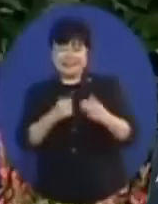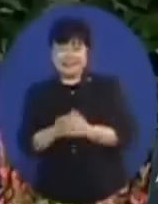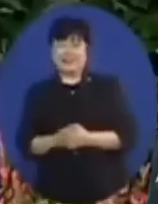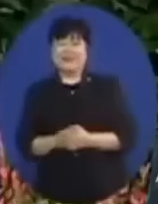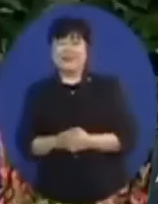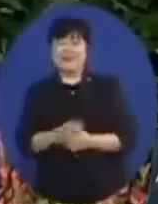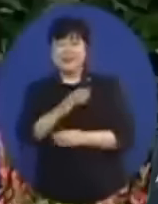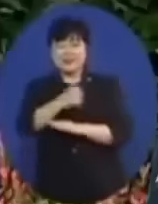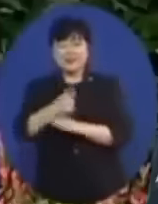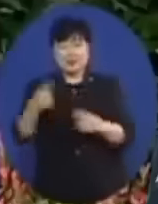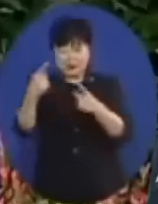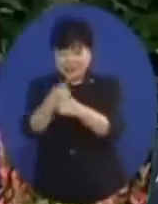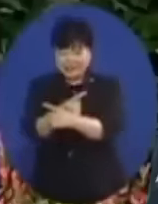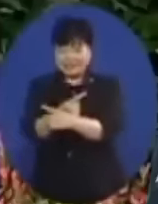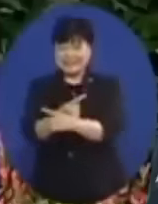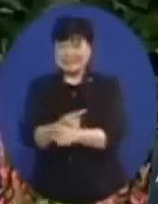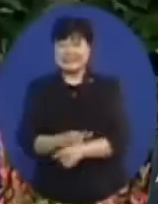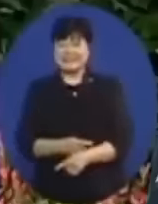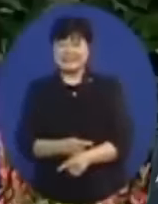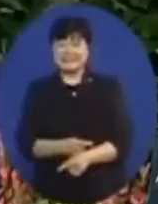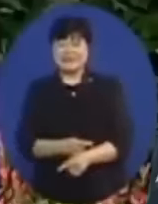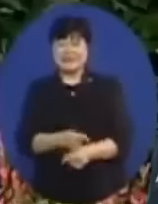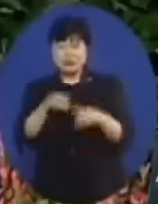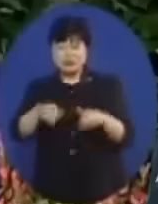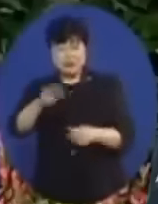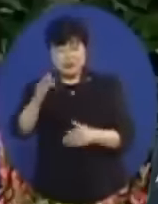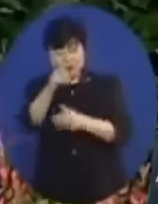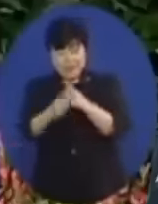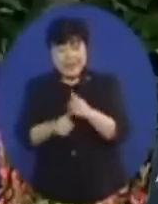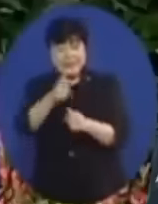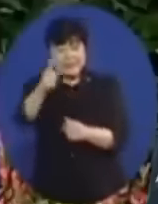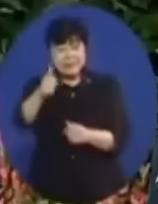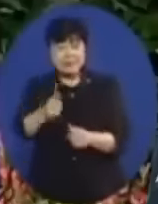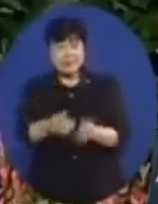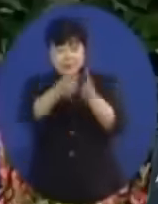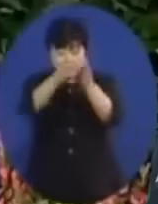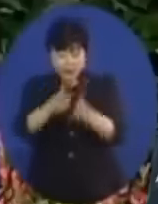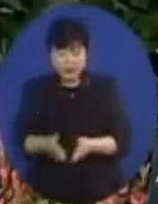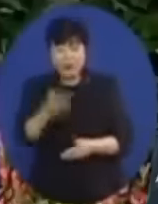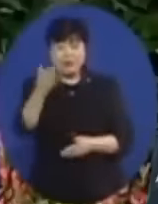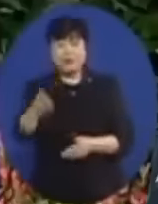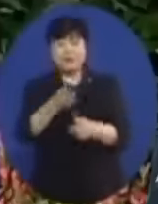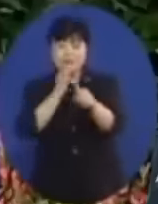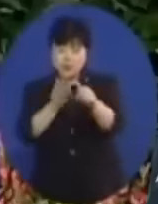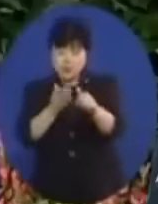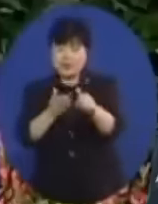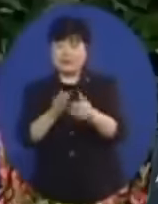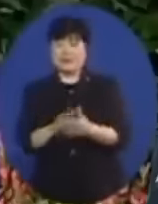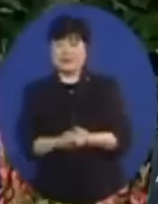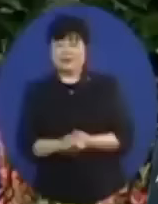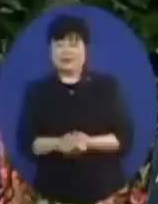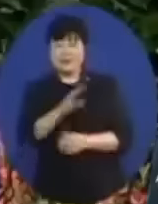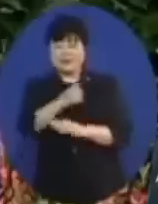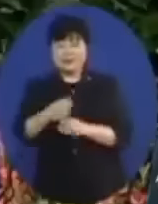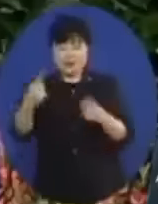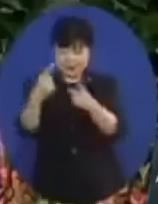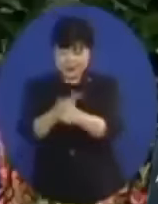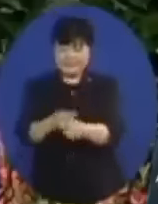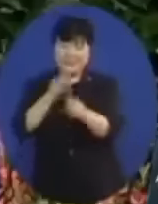우리가 그리스도를 대신하여 사신이 되어 하나님이 우리를 통하여 너희를 권면하는 신 같이 그리스도를